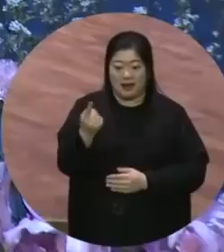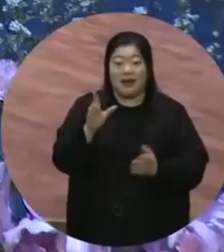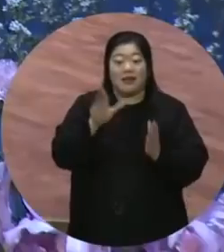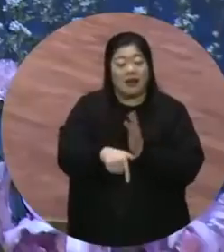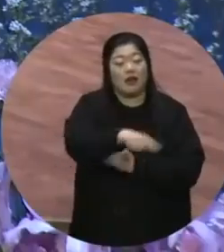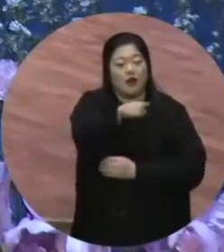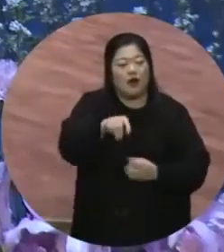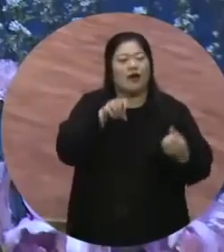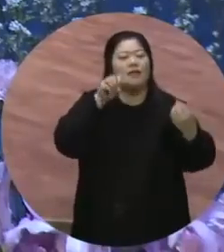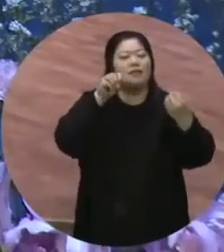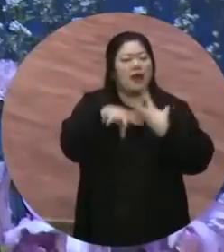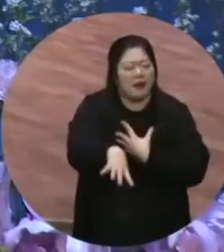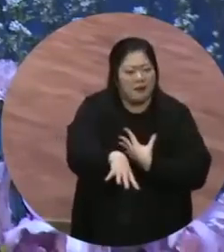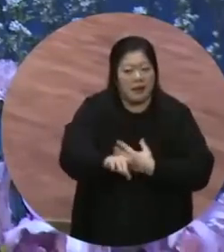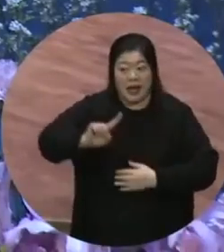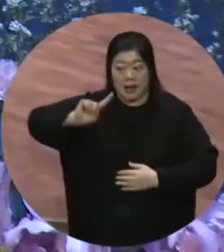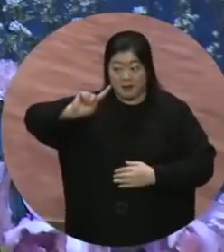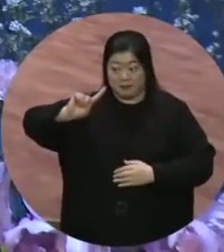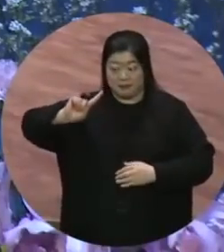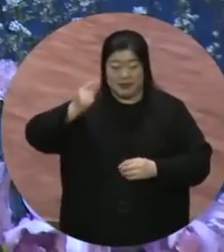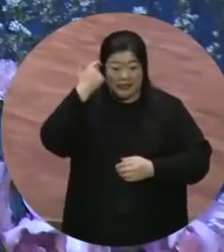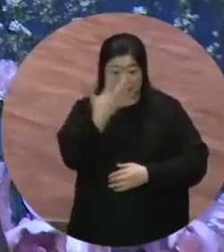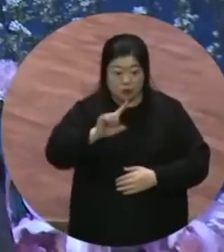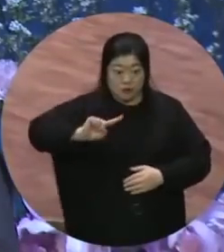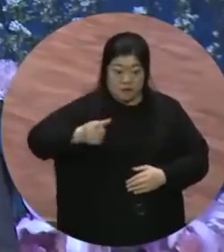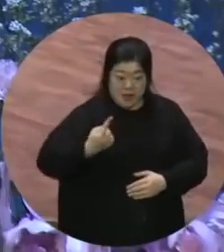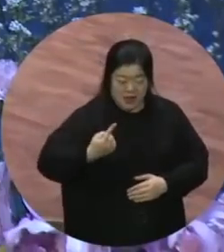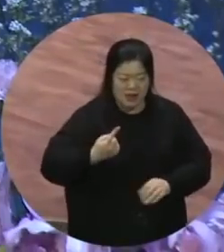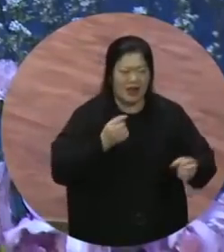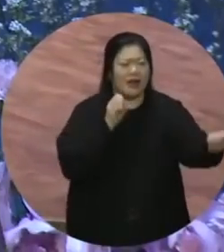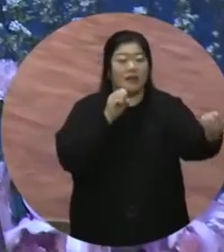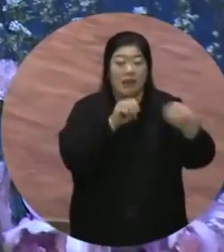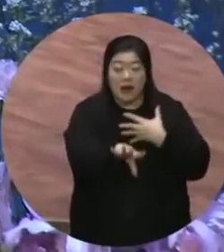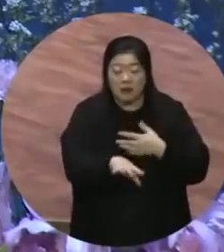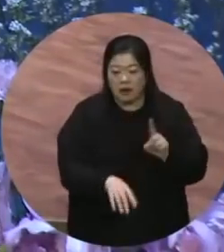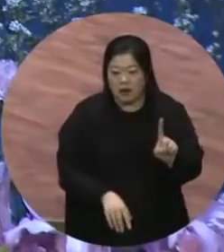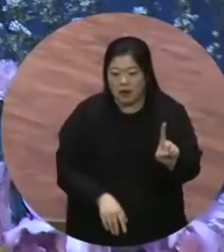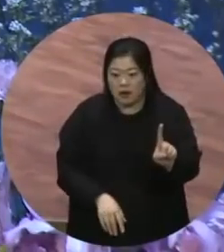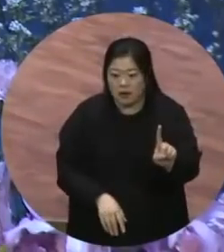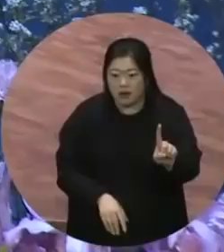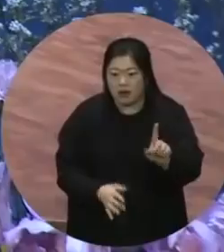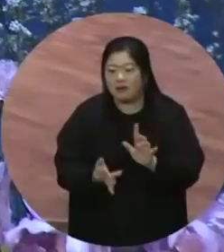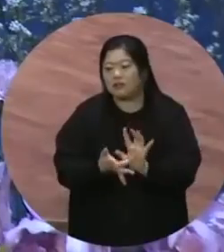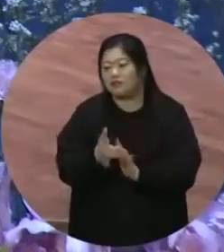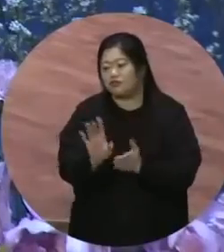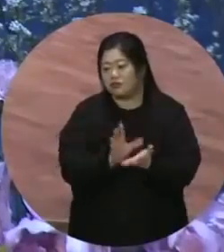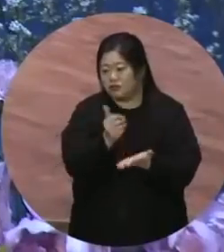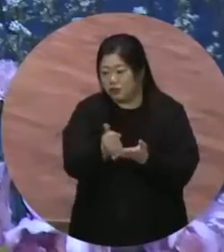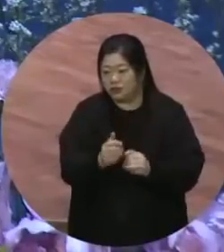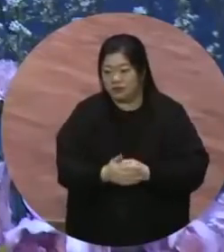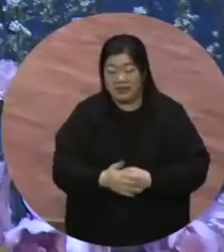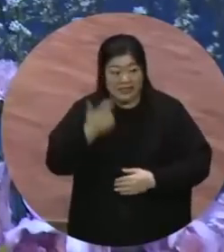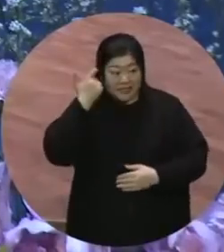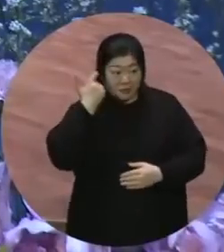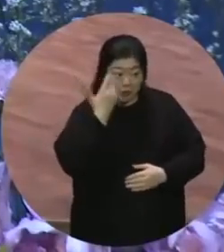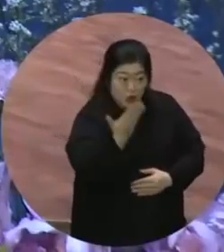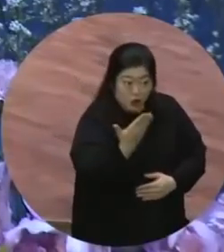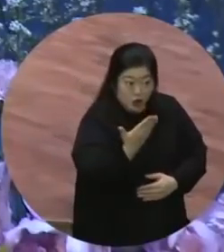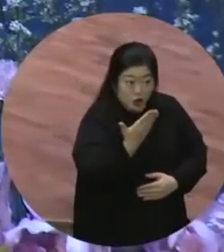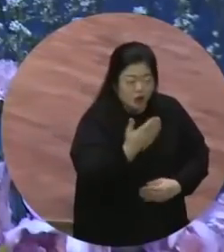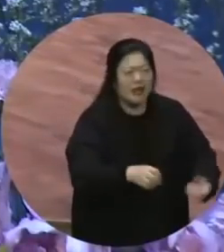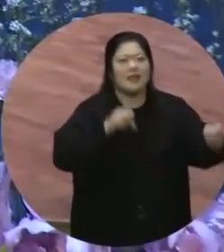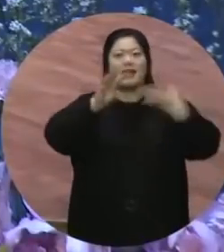답해라. 예수 그리스도라고 외쳐라 그랬어요. 그래서 이 김종원 목사님이 100가지 질문을 할 때마다,